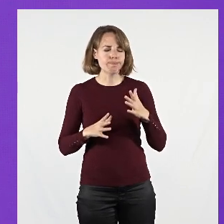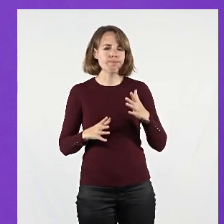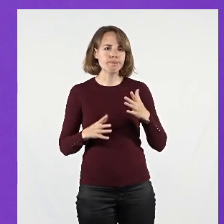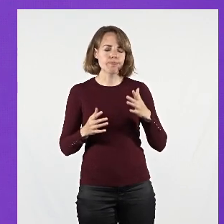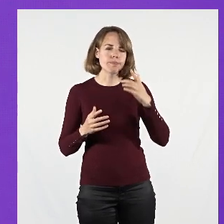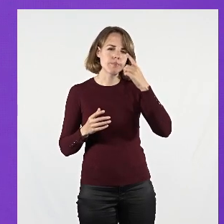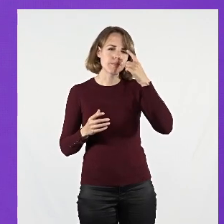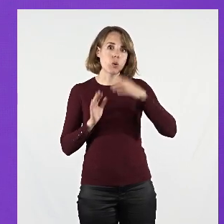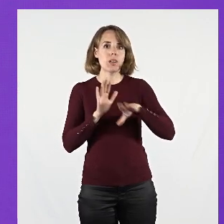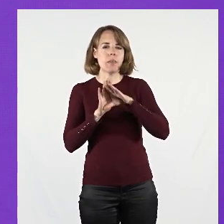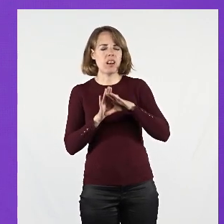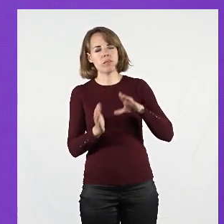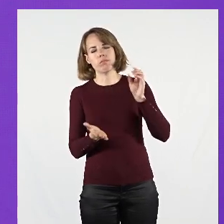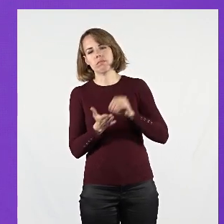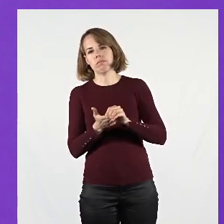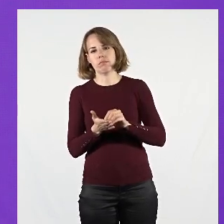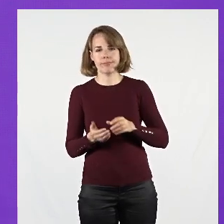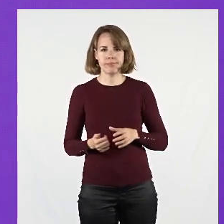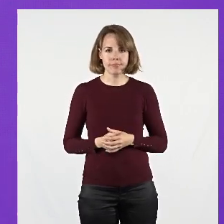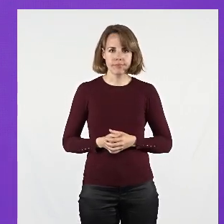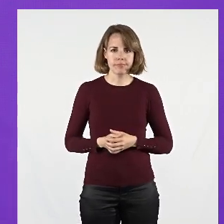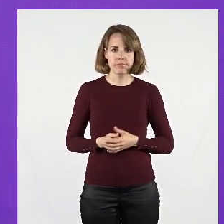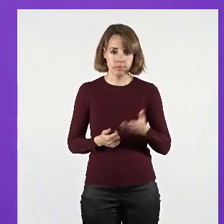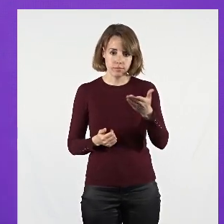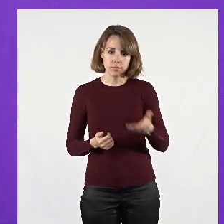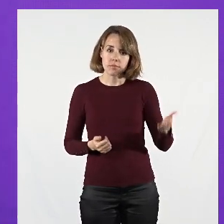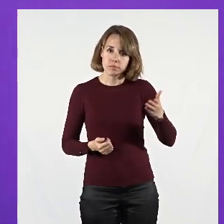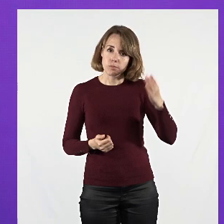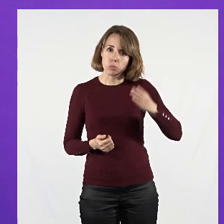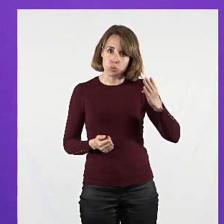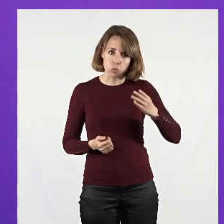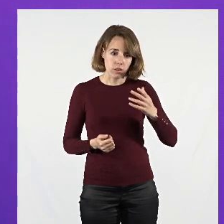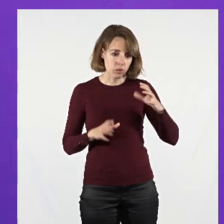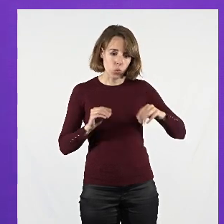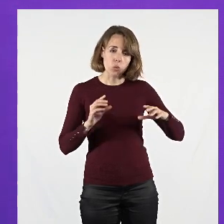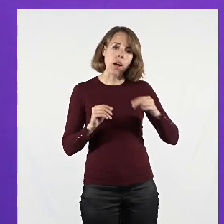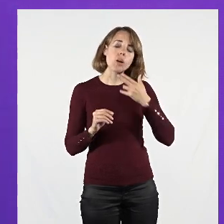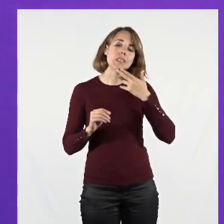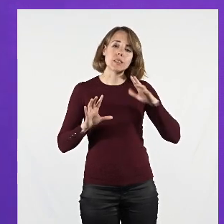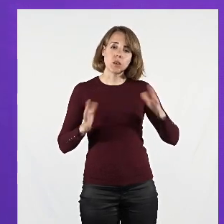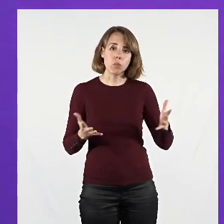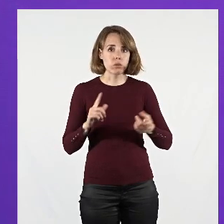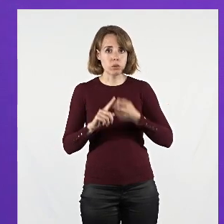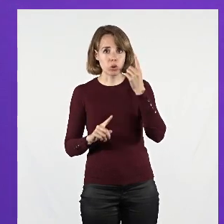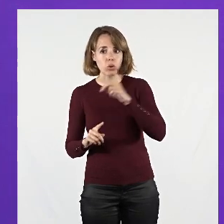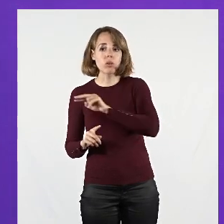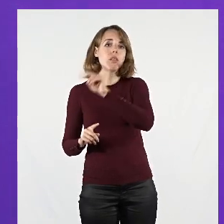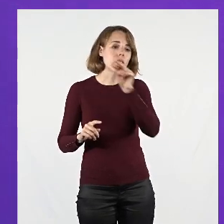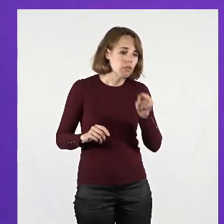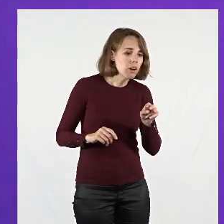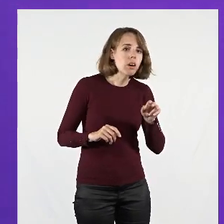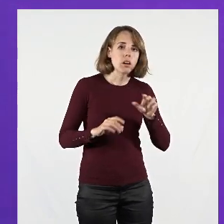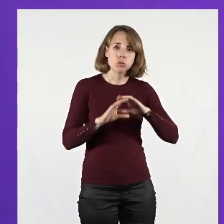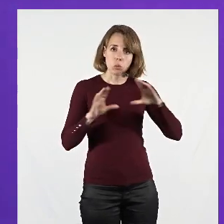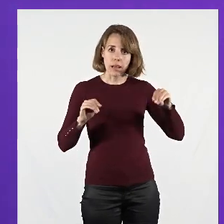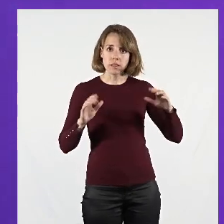souhaite qu'ils se basent sur les besoins et les usages attendus sur le terrain, donc qu'ils aient une réelle aussi analyse de l'activité, de ce qui se passe sur le terrain pour pouvoir bien comprendre